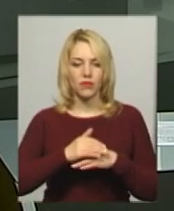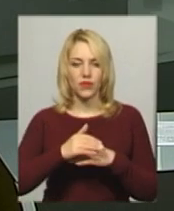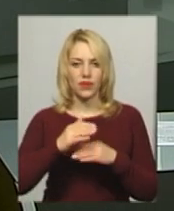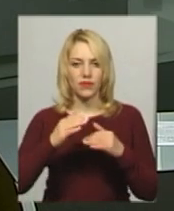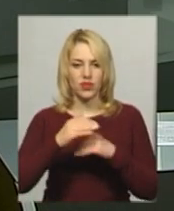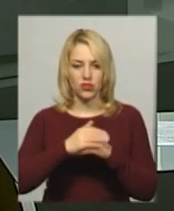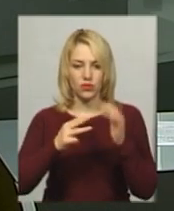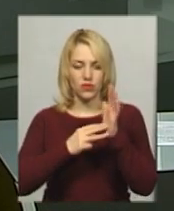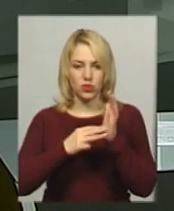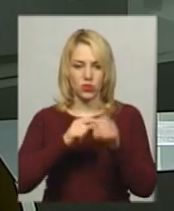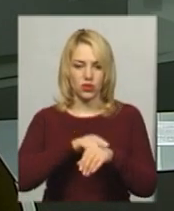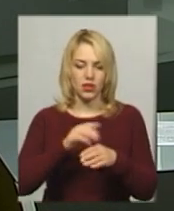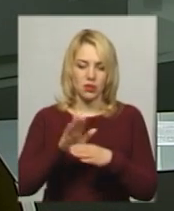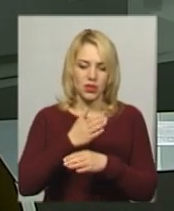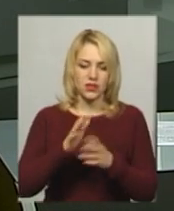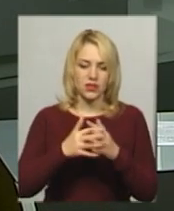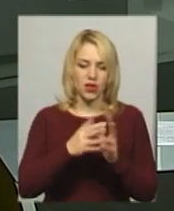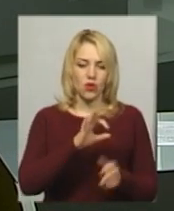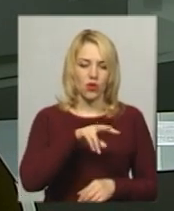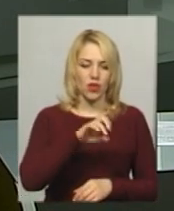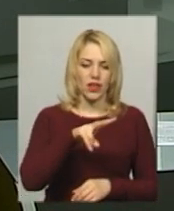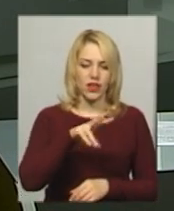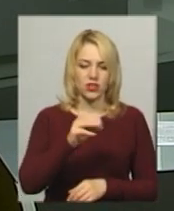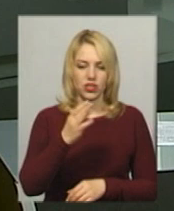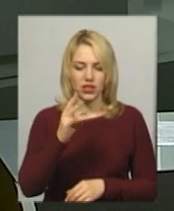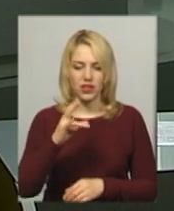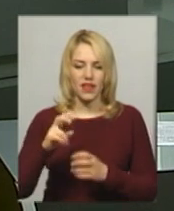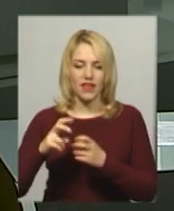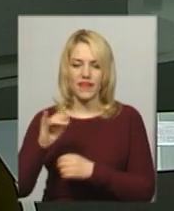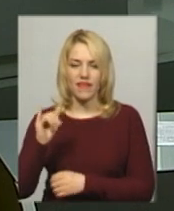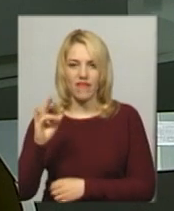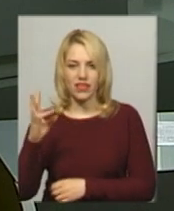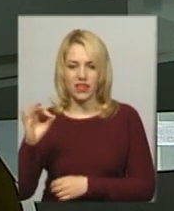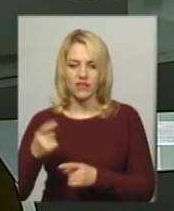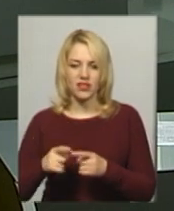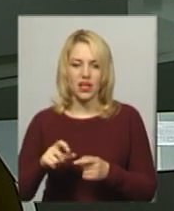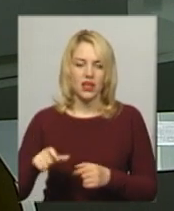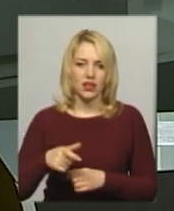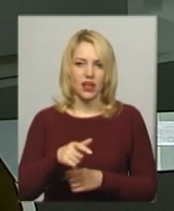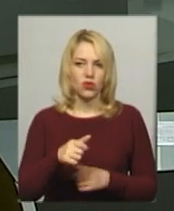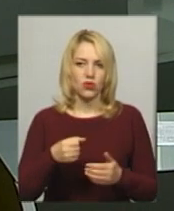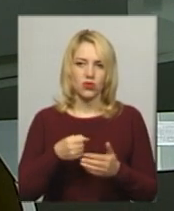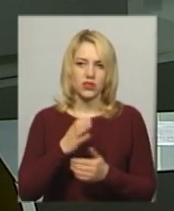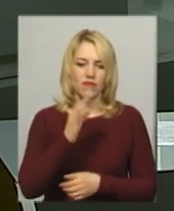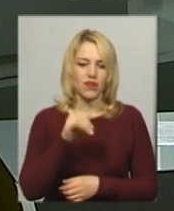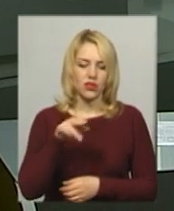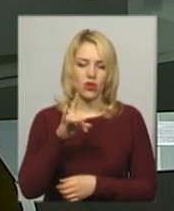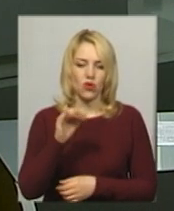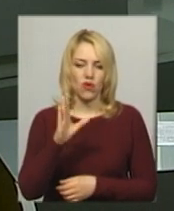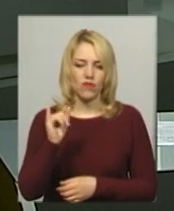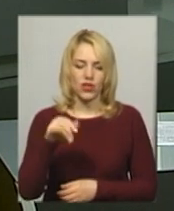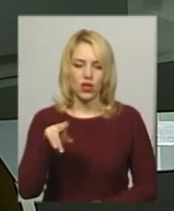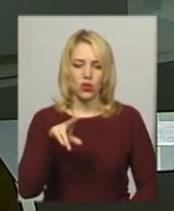години вечора, між селами Олешин та Іванківці Хмельницького району на під'їзній дорозі до дачного масиву Видрові-Доли стався вибух